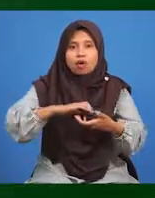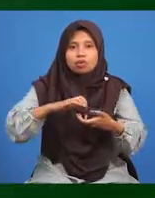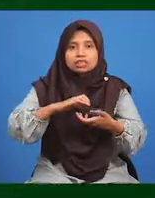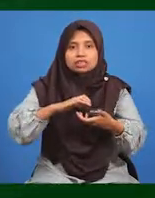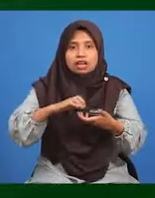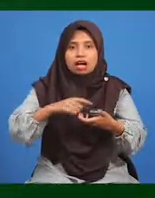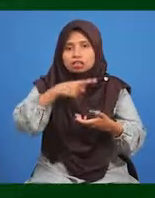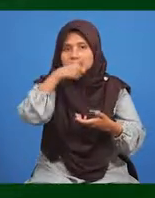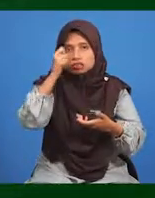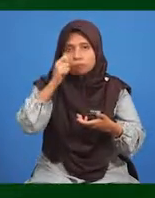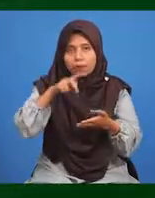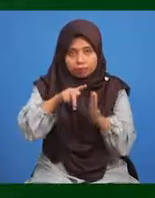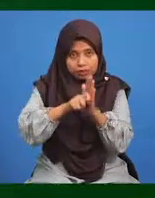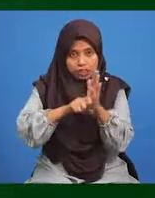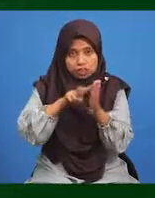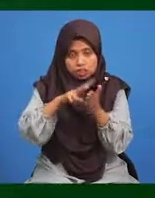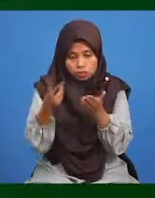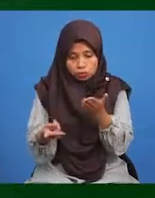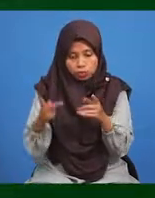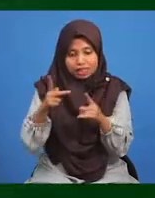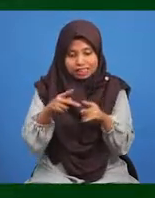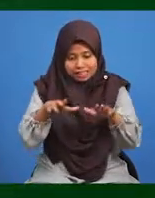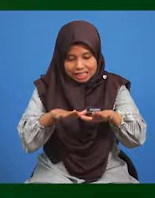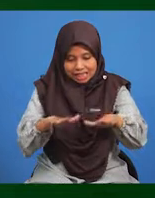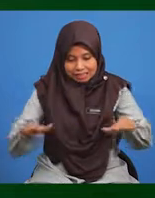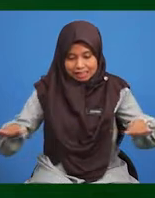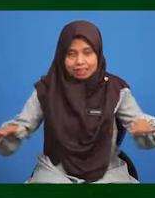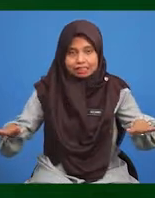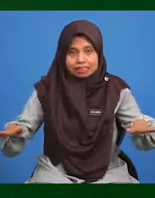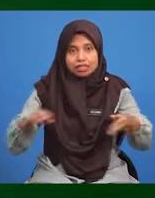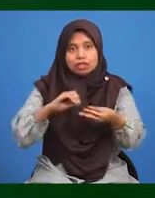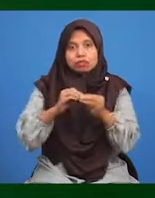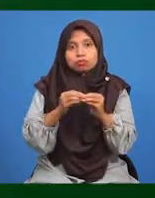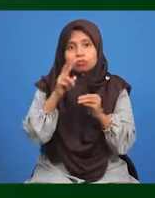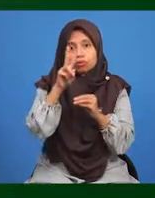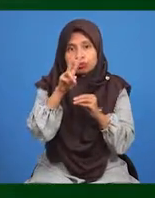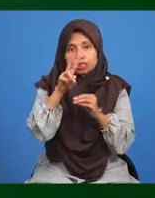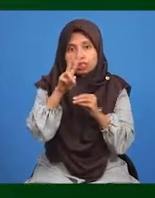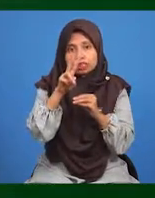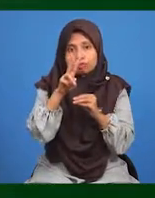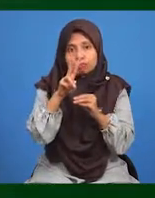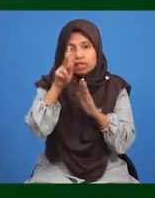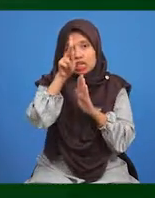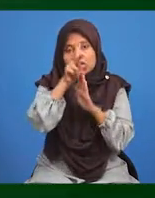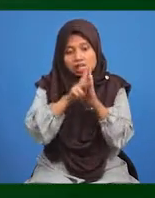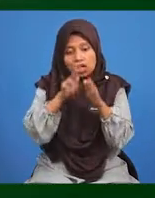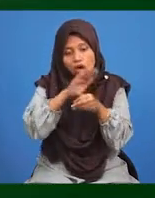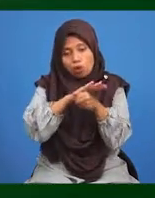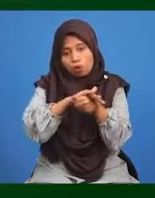akibat terjatuh ke lantai. Perkataan yang kedua ialah